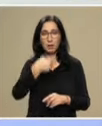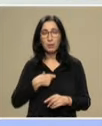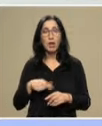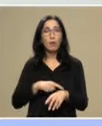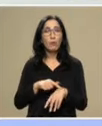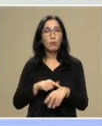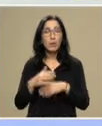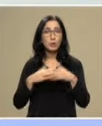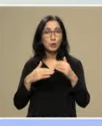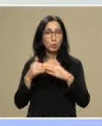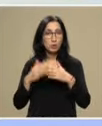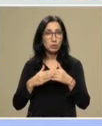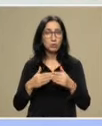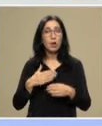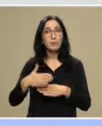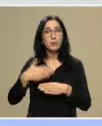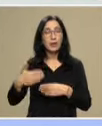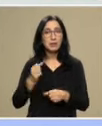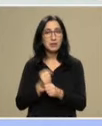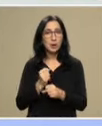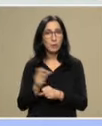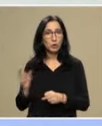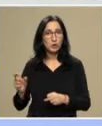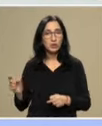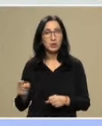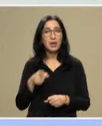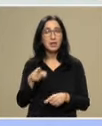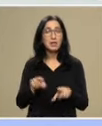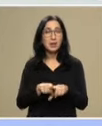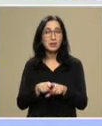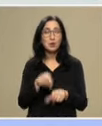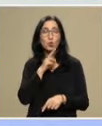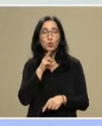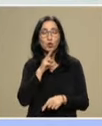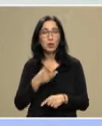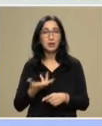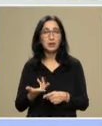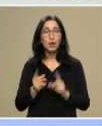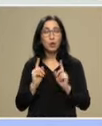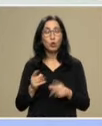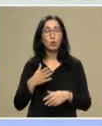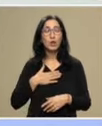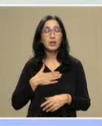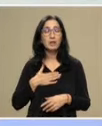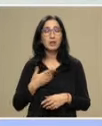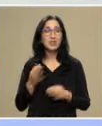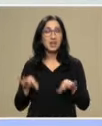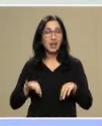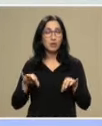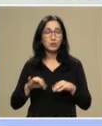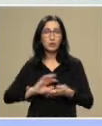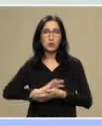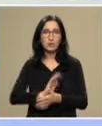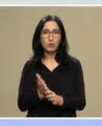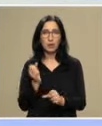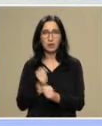на строително-ремонтните работи, наред с работниците, с тях са и преподавателите и наставниците им, които гарантират за качеството на